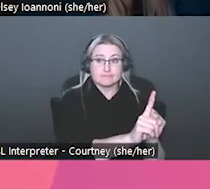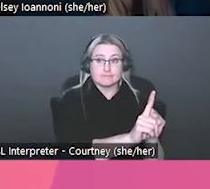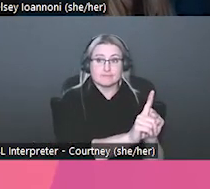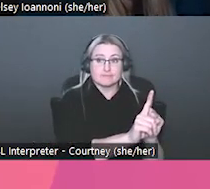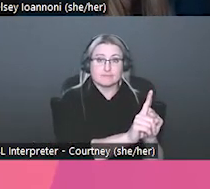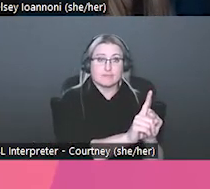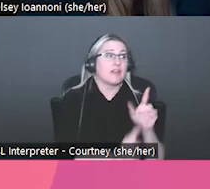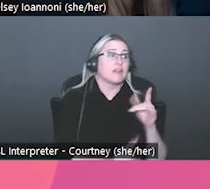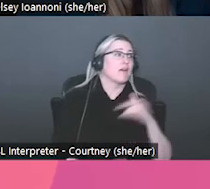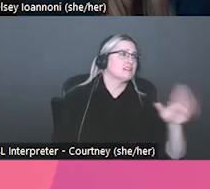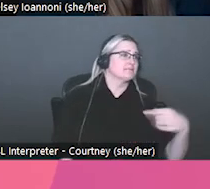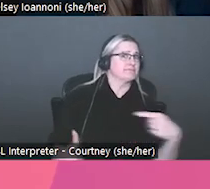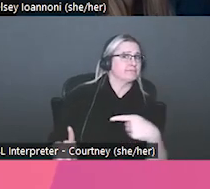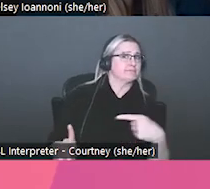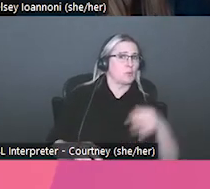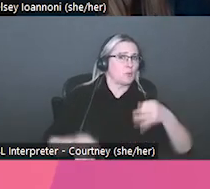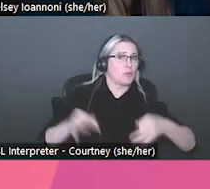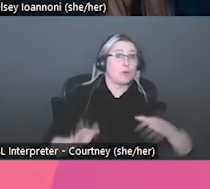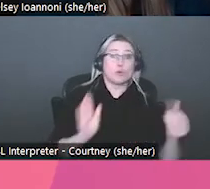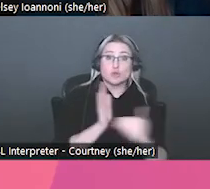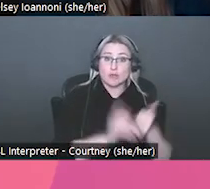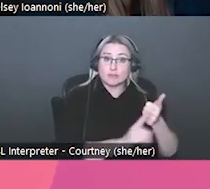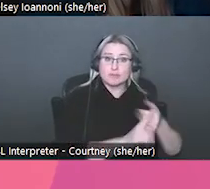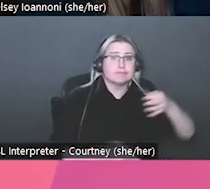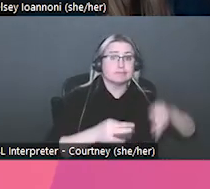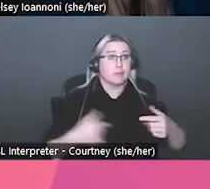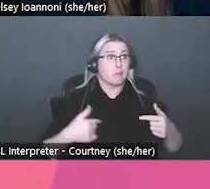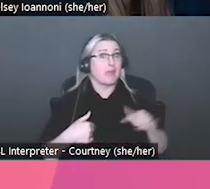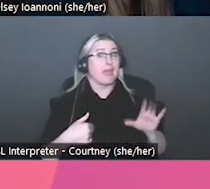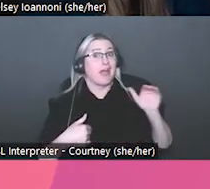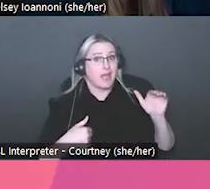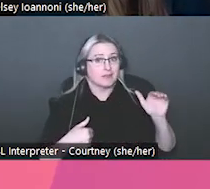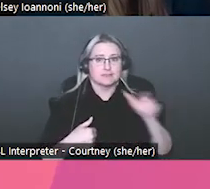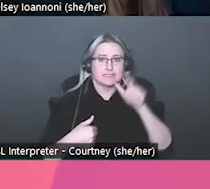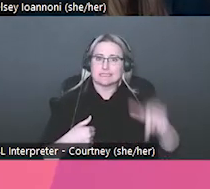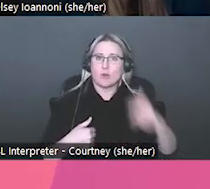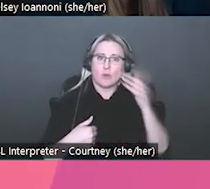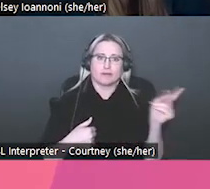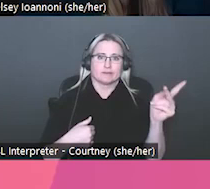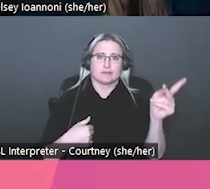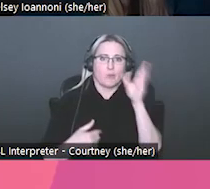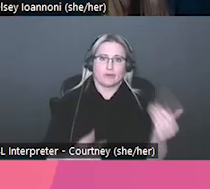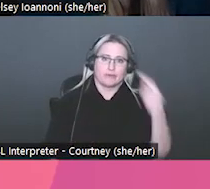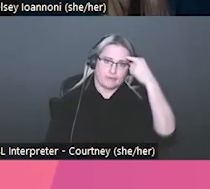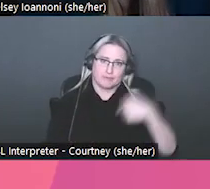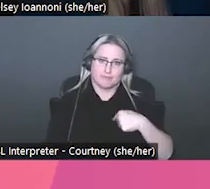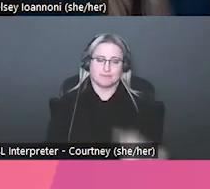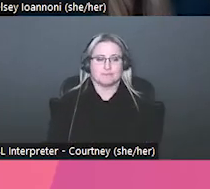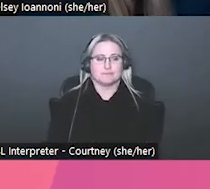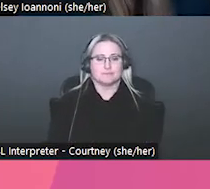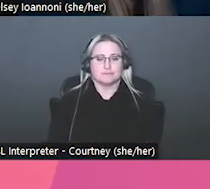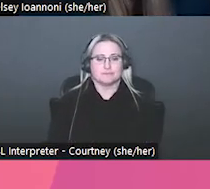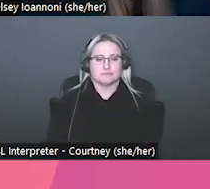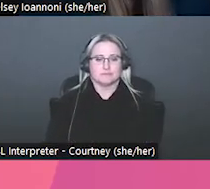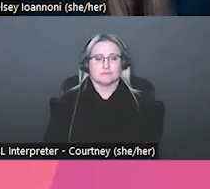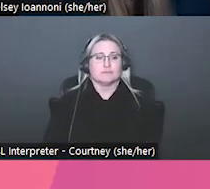déménage, mes parents m'accompagnaient toujours au rendez-vous chez le médecin, entre autres, et ils le mentionnaient toujours, ou mon médecin le mentionnait. Je n'ai jamais eu besoin de parler de mon poids parce que d'autres le faisaient pour